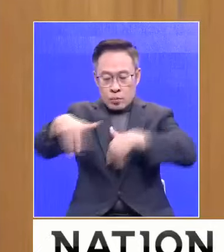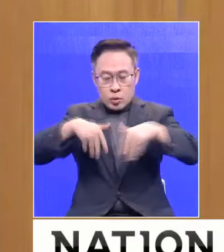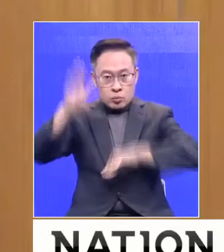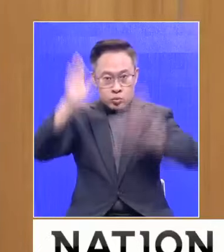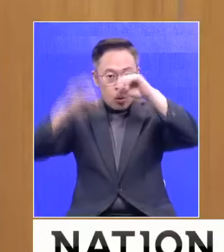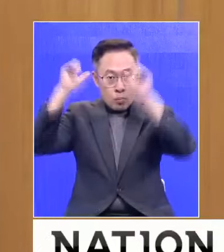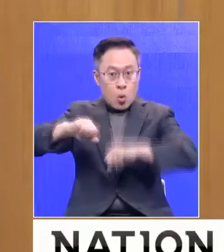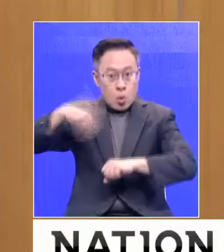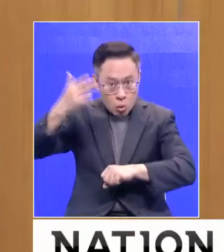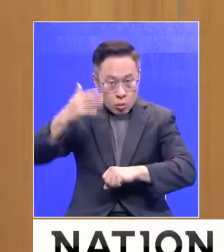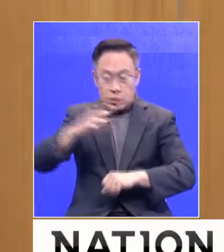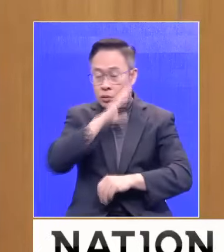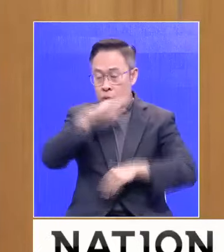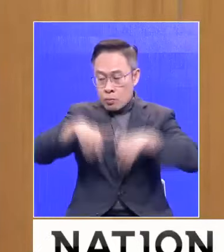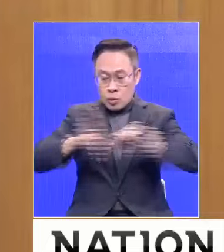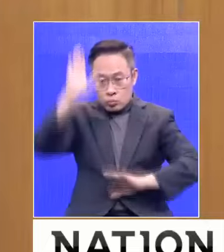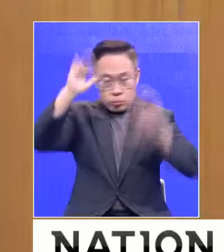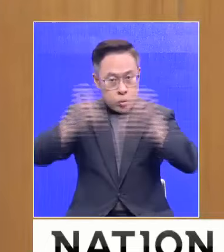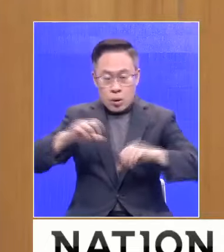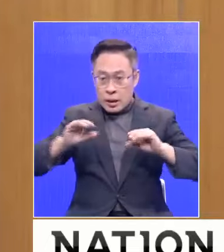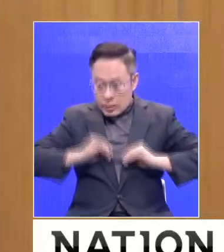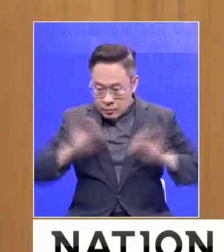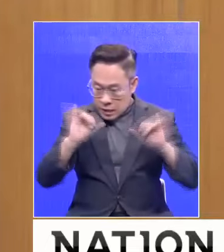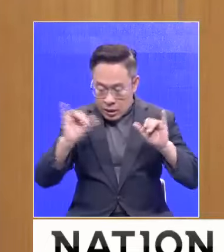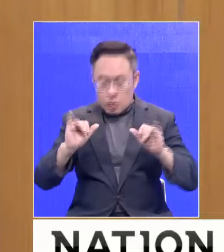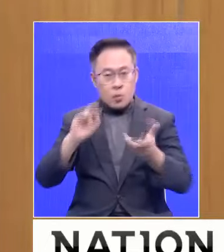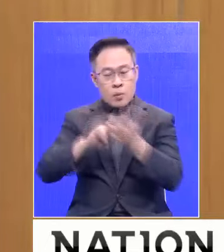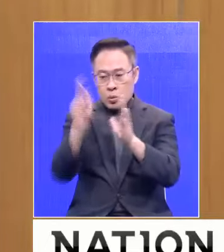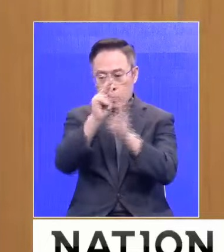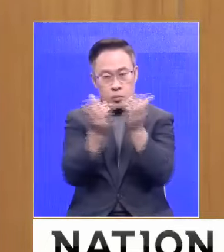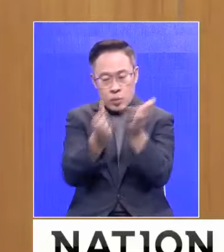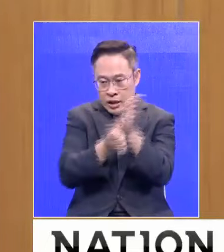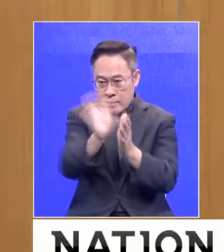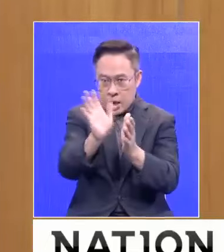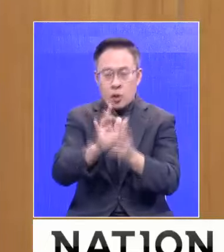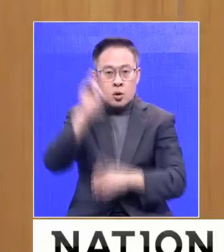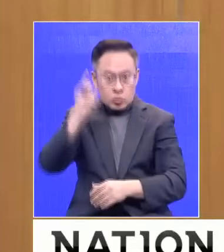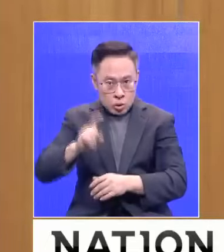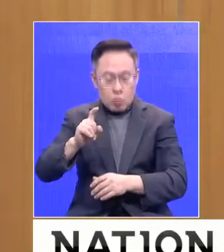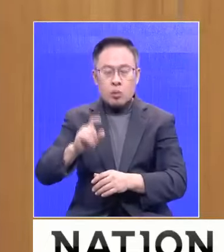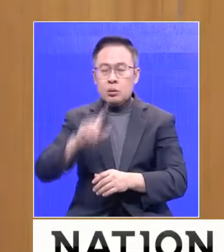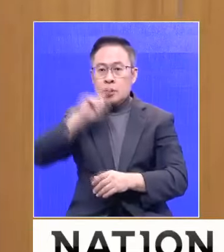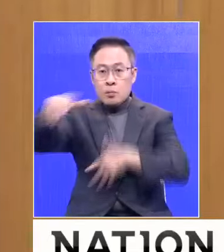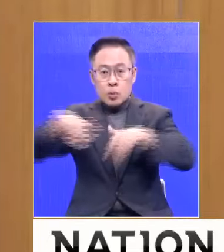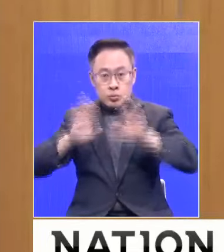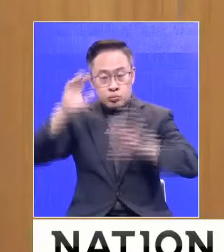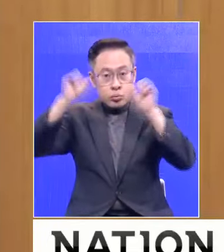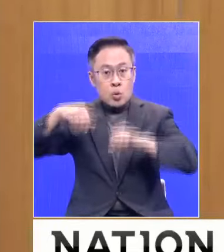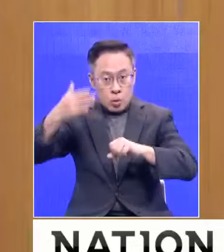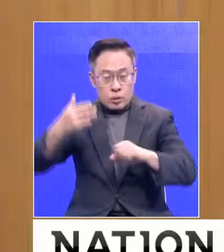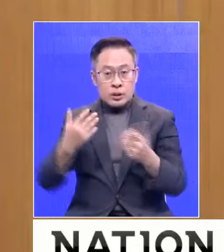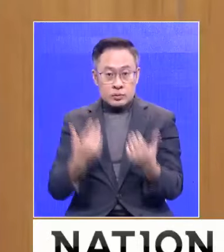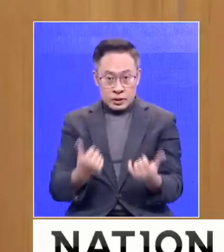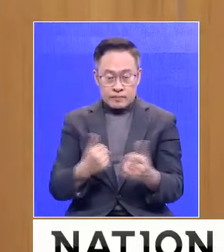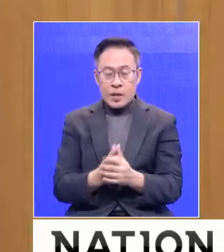พระมหากษัตริย์ก้าวไกลก็บอกว่ายืนยันนะในการสนับสนุนการจัดทำรัฐธรรมนูญฉบับใหม่แต่ก็กังว